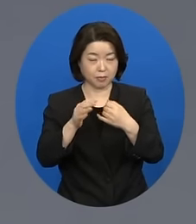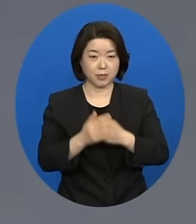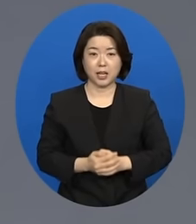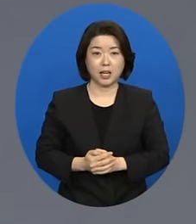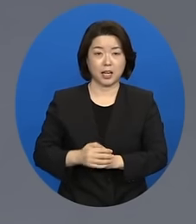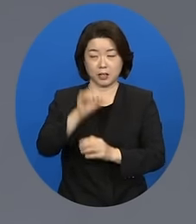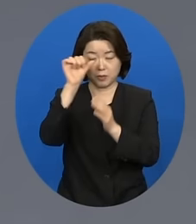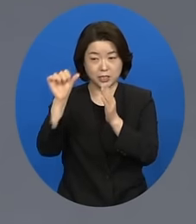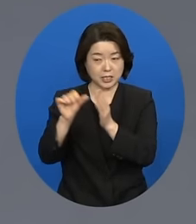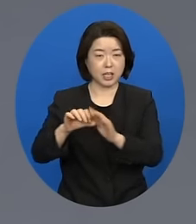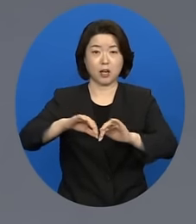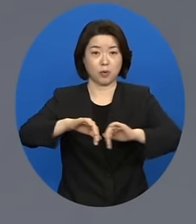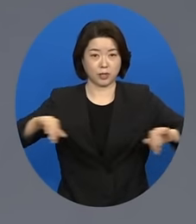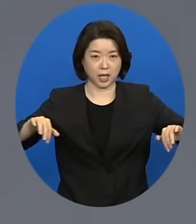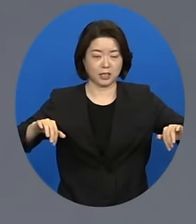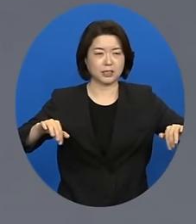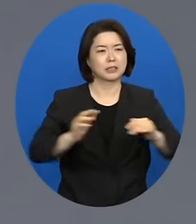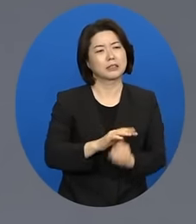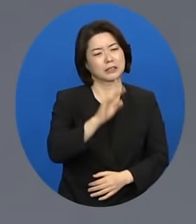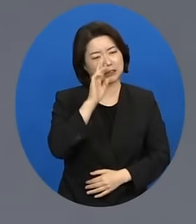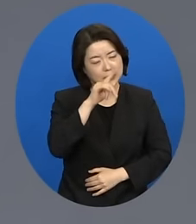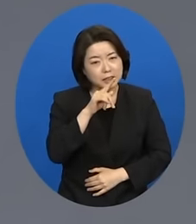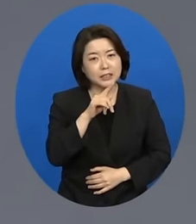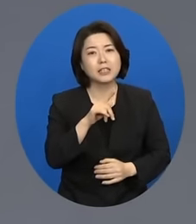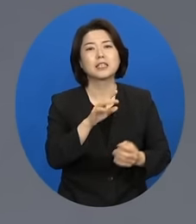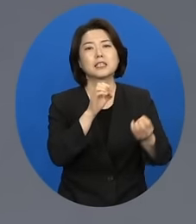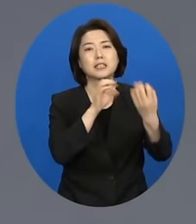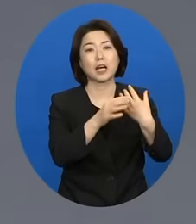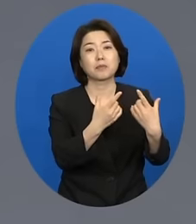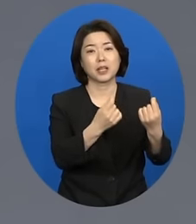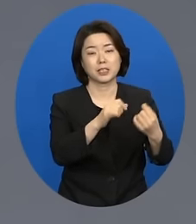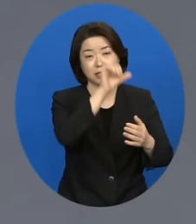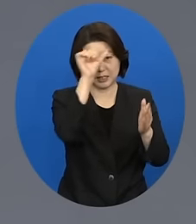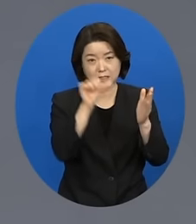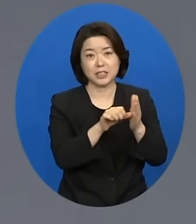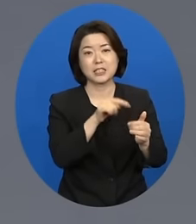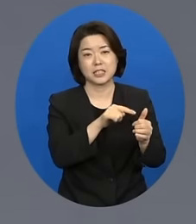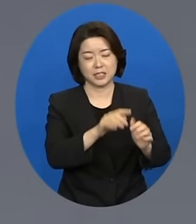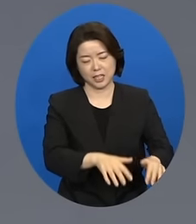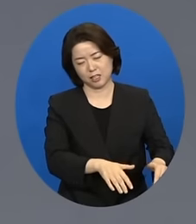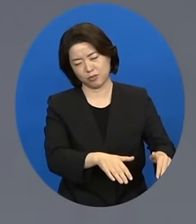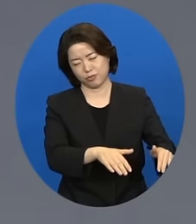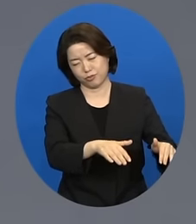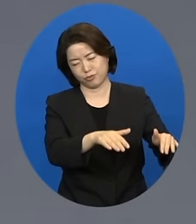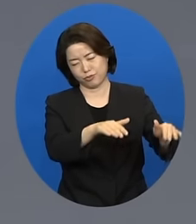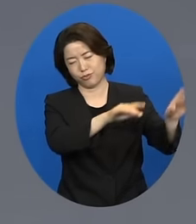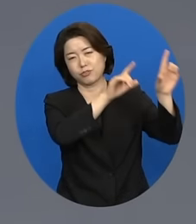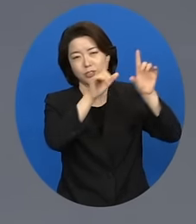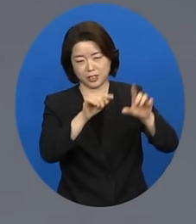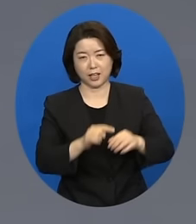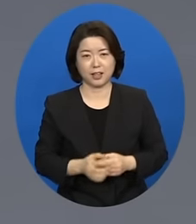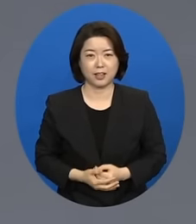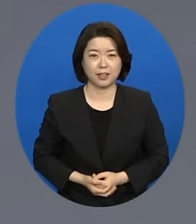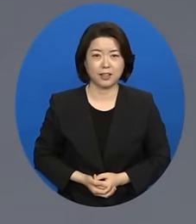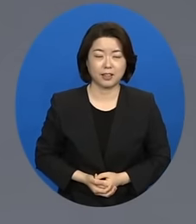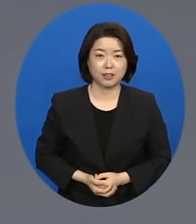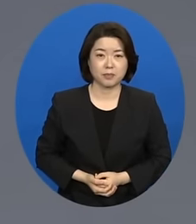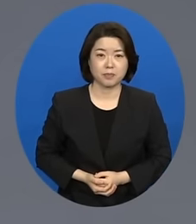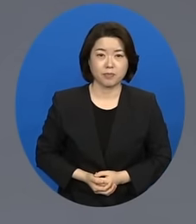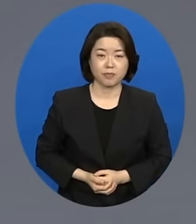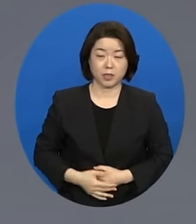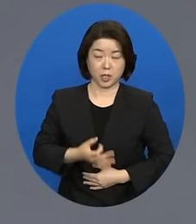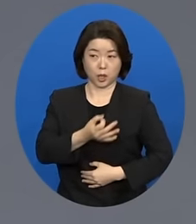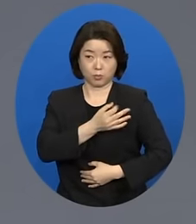오답과 같은, 정말 이런 틀린 인생이다 라고 할 만한 그런 인생을 산 삶이었죠. 왜 부유한